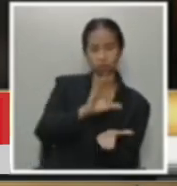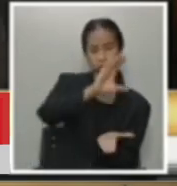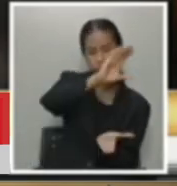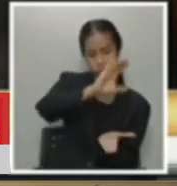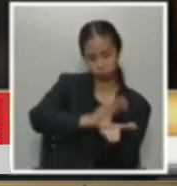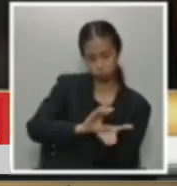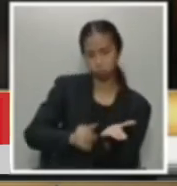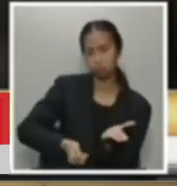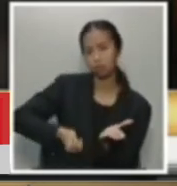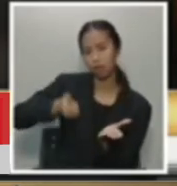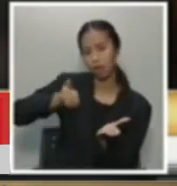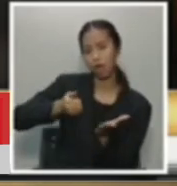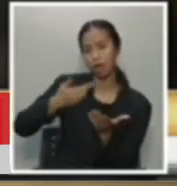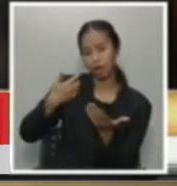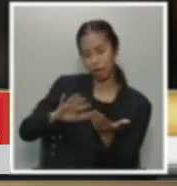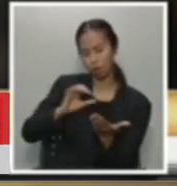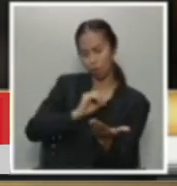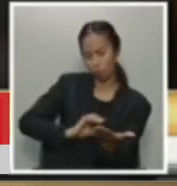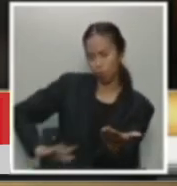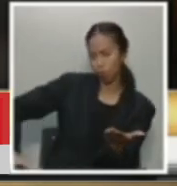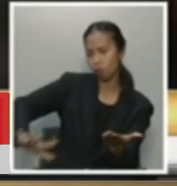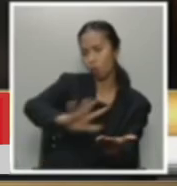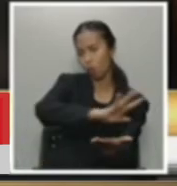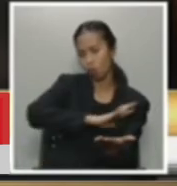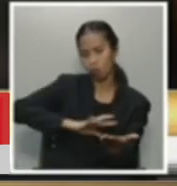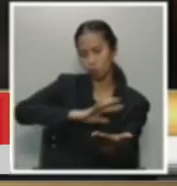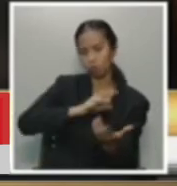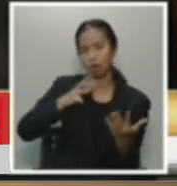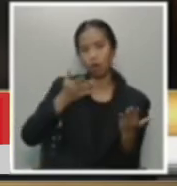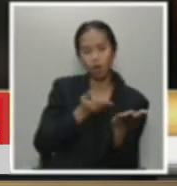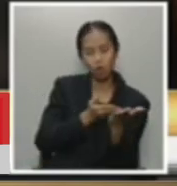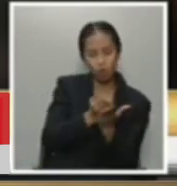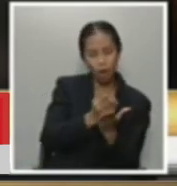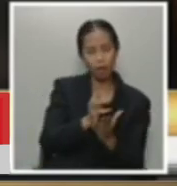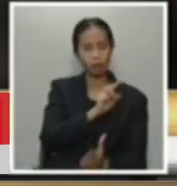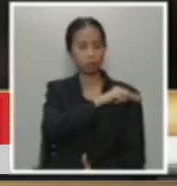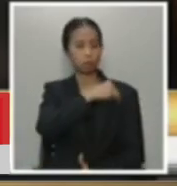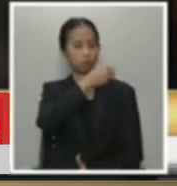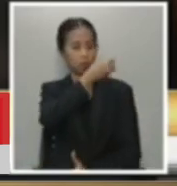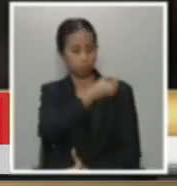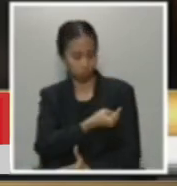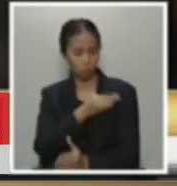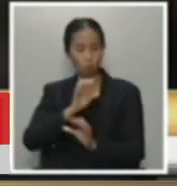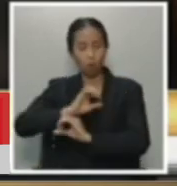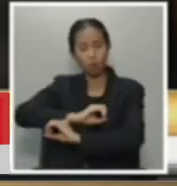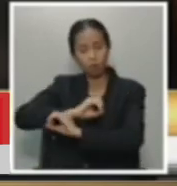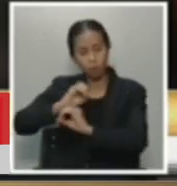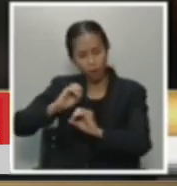มเป็นล่มใหญ่นะครับครอบคลุมให้ทั้งประเทศในเรื่องของสาธารณสุขความปลอดภัยนะครับเรื่องอื่น